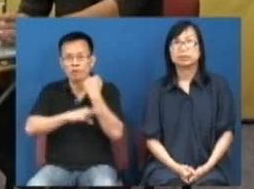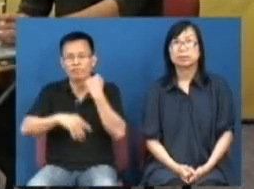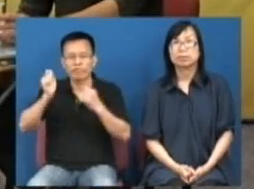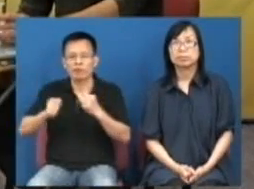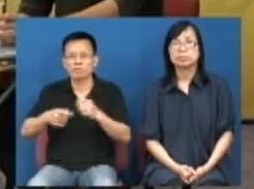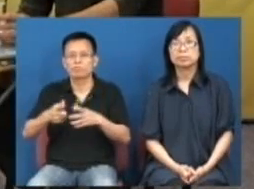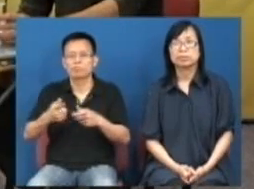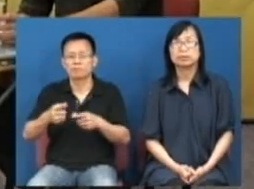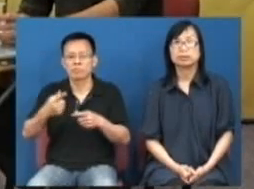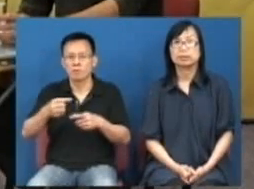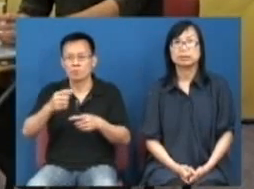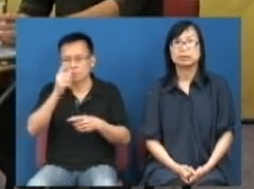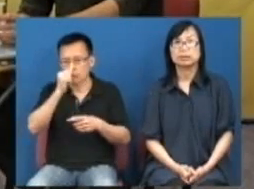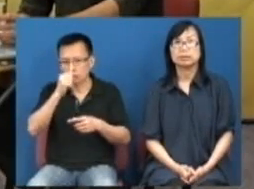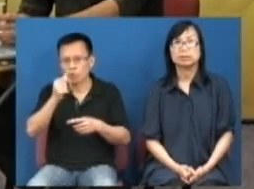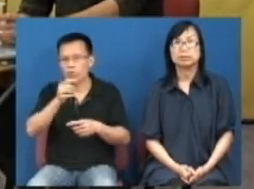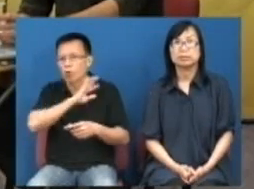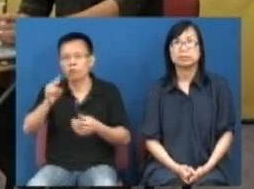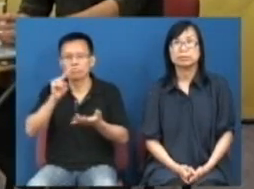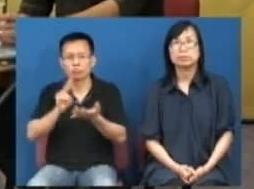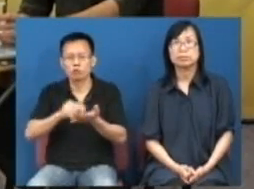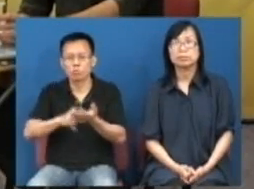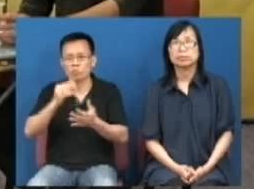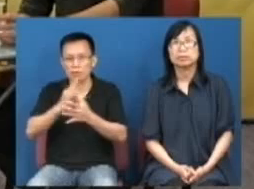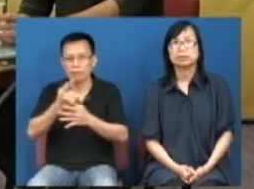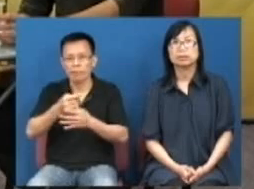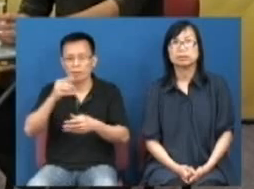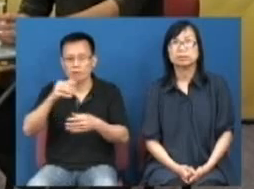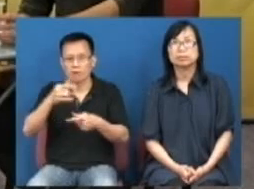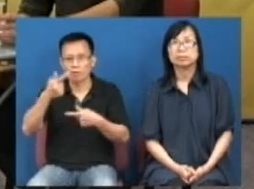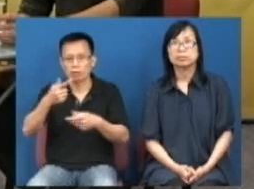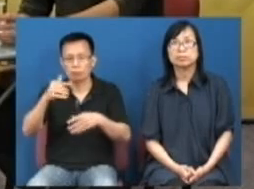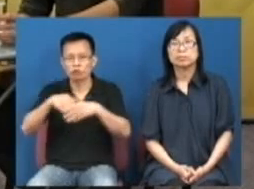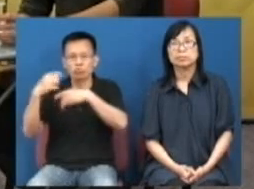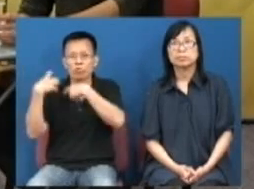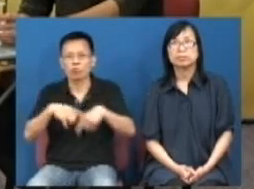有趣嘅喎，唔相信咧選民會因為一個選舉論壇而